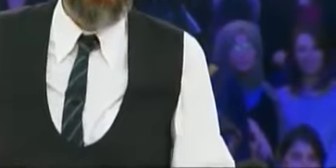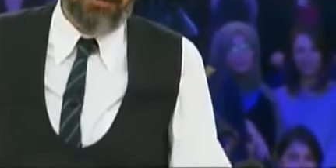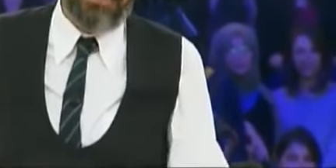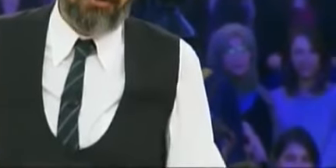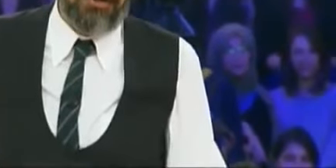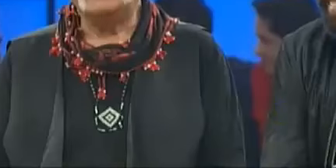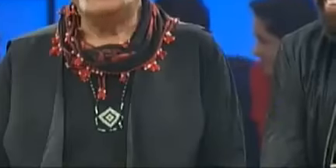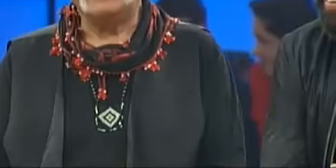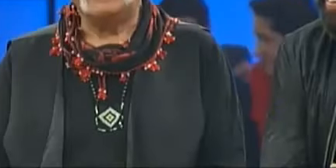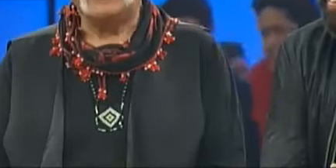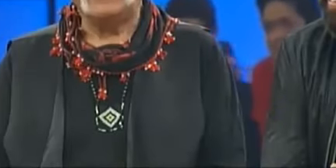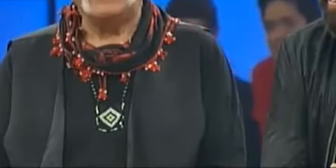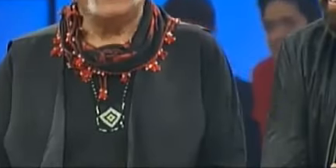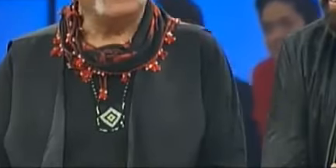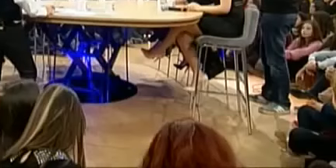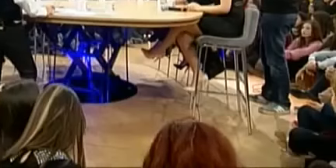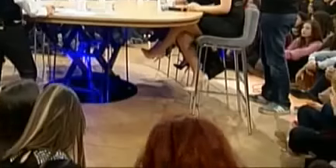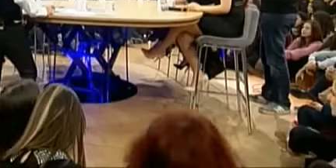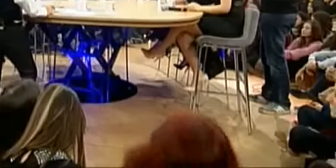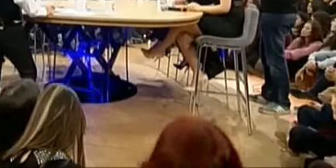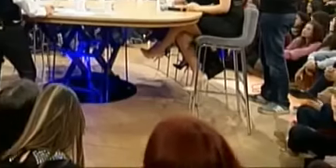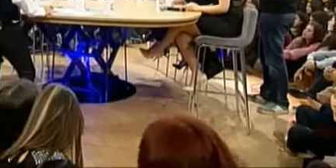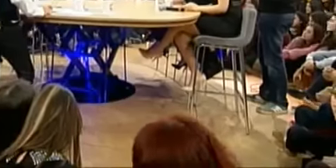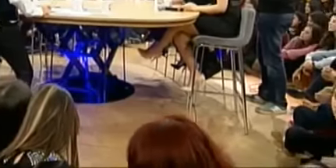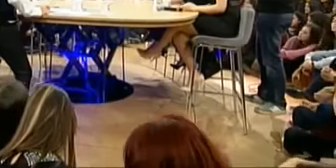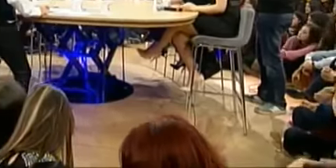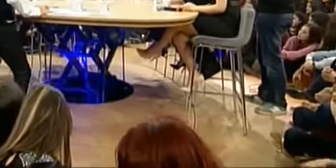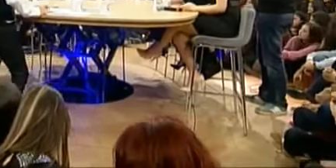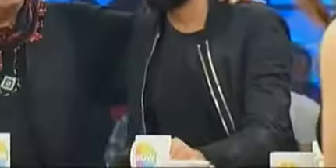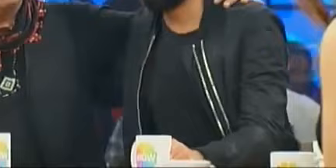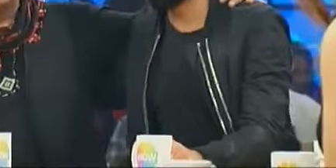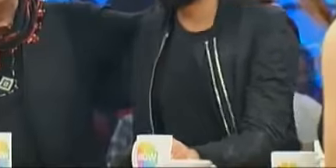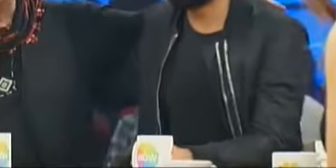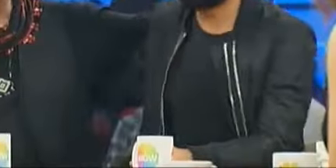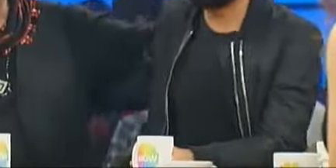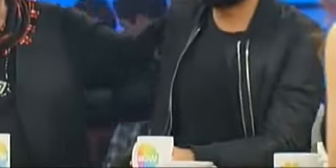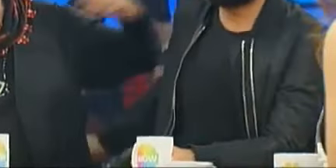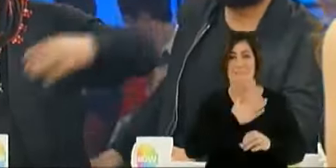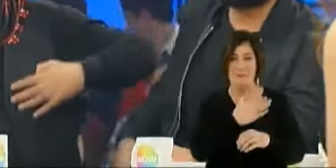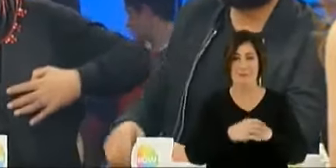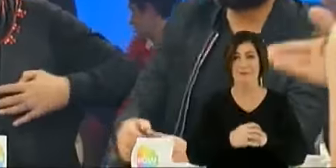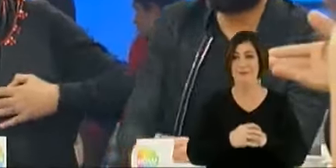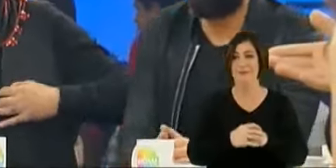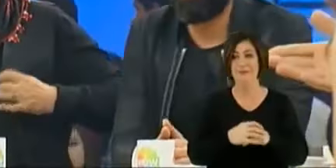Sümer abi hala abi. Öpülmek istiyor. Raga sen öpüyor musun Sümer abinin kelini? Evet, babamdır o.